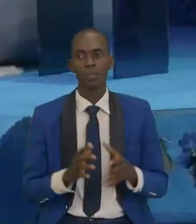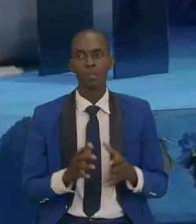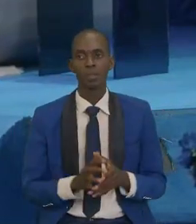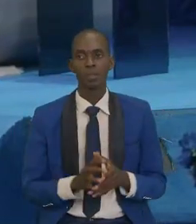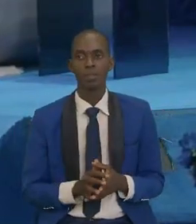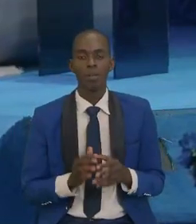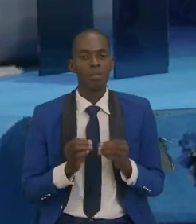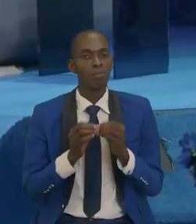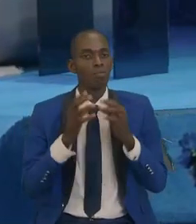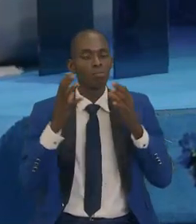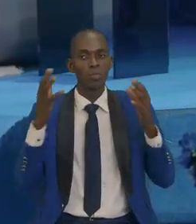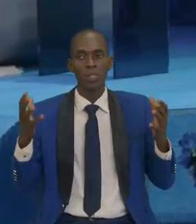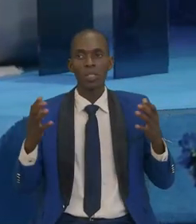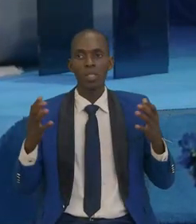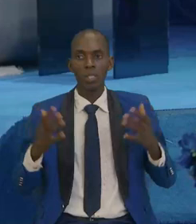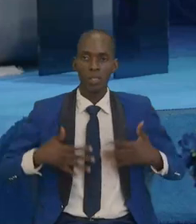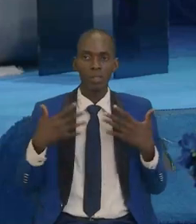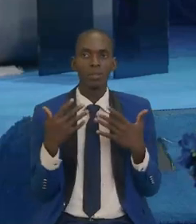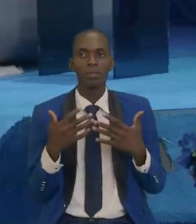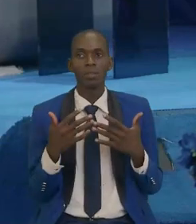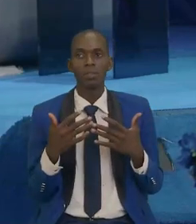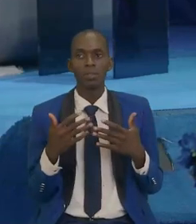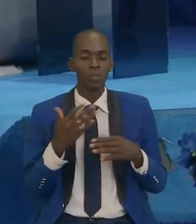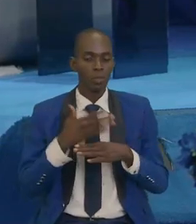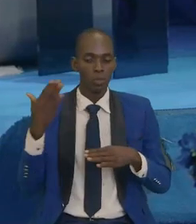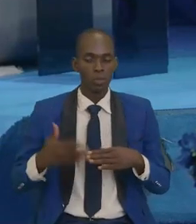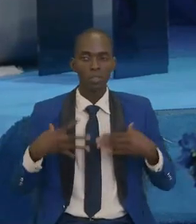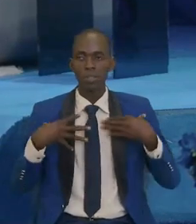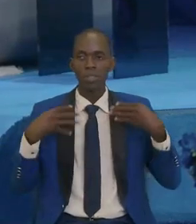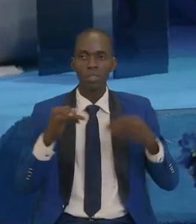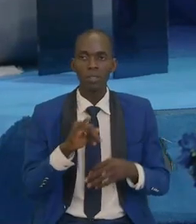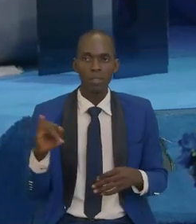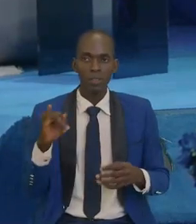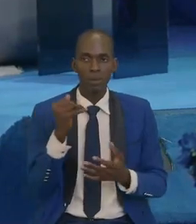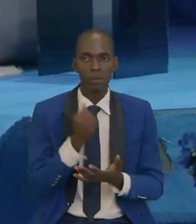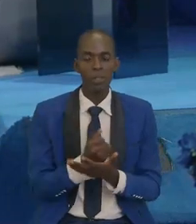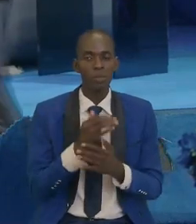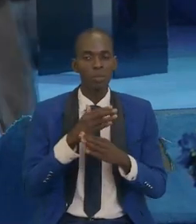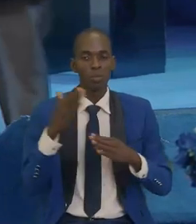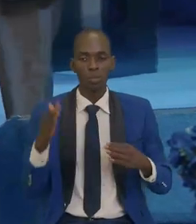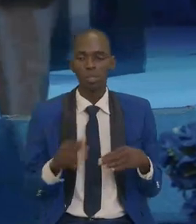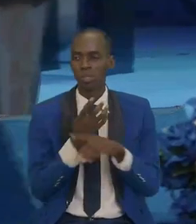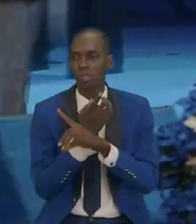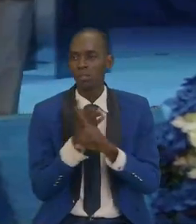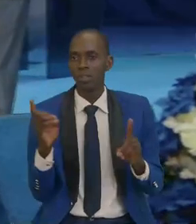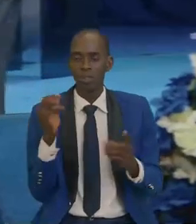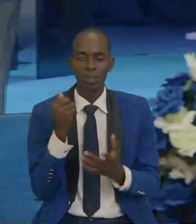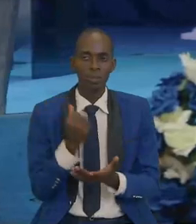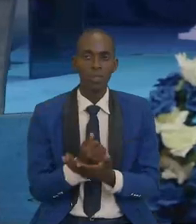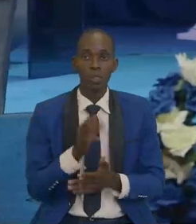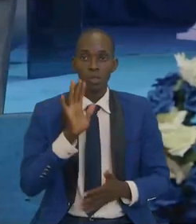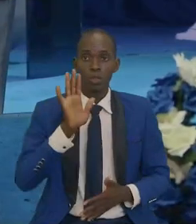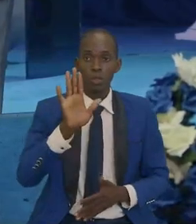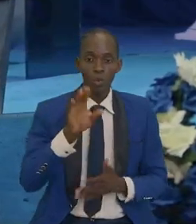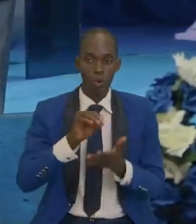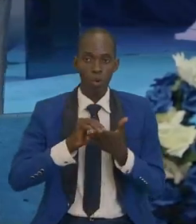Ce soir, c'est une soirée de l'abondance, et la vie abondante, la guérison totale,